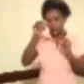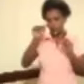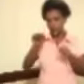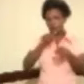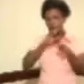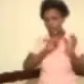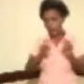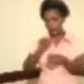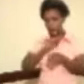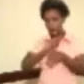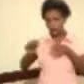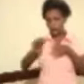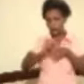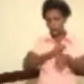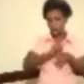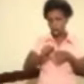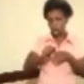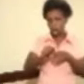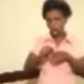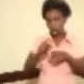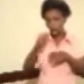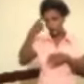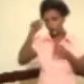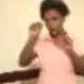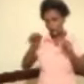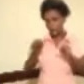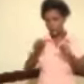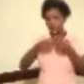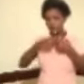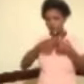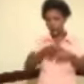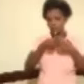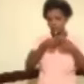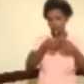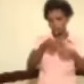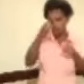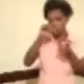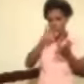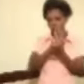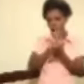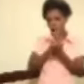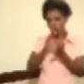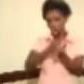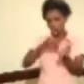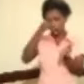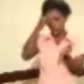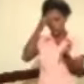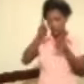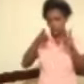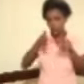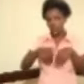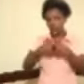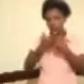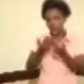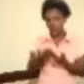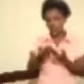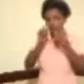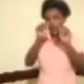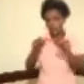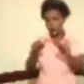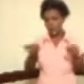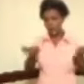gagner, améliorer si c'est nécessaire. De l'autre, n'a pas nécessité de nouvelles lois de façon à ce que justice là, nous